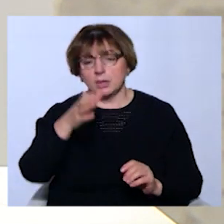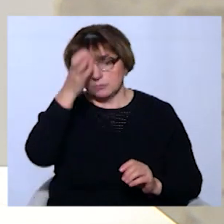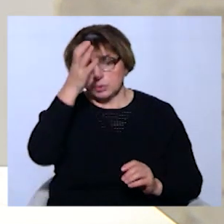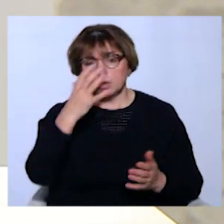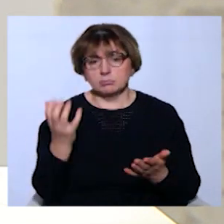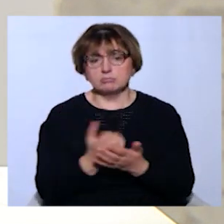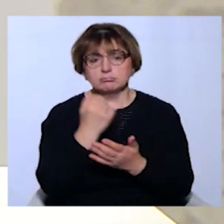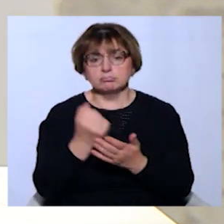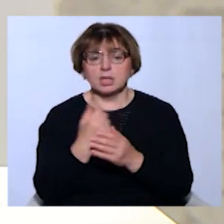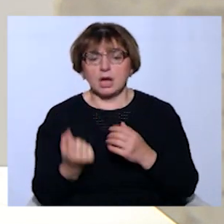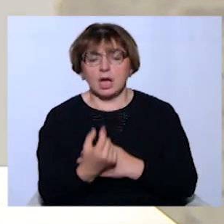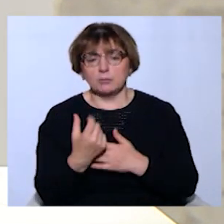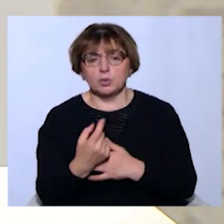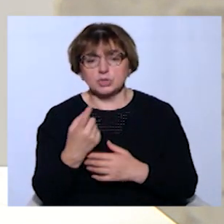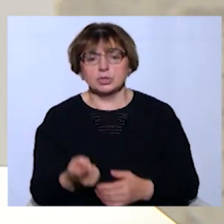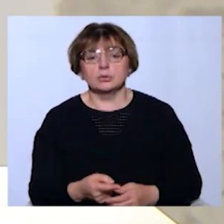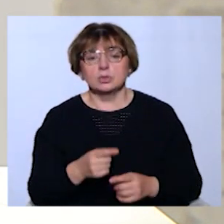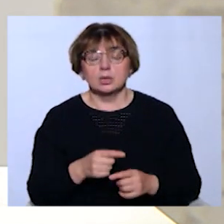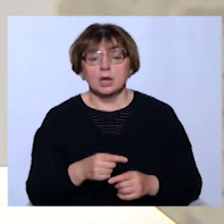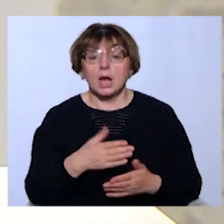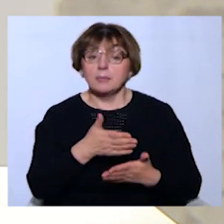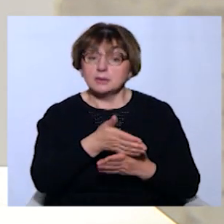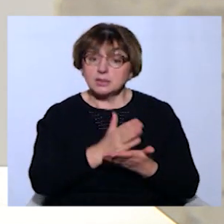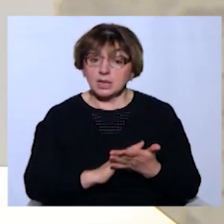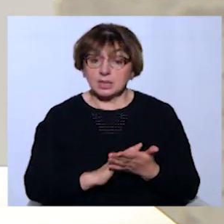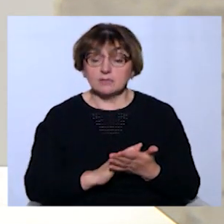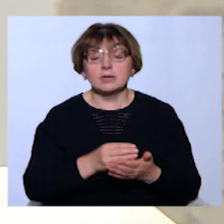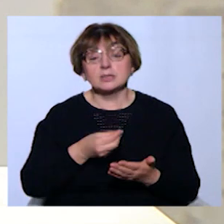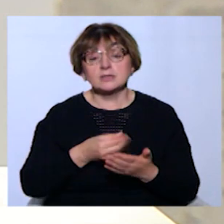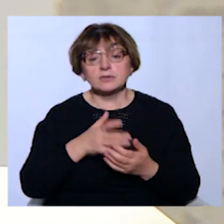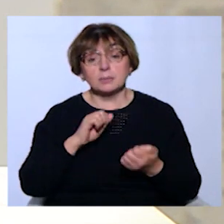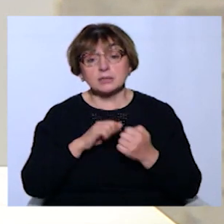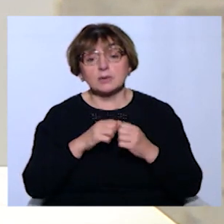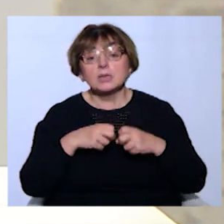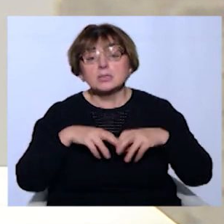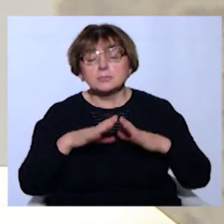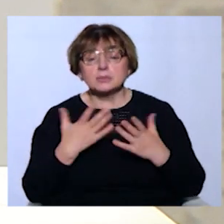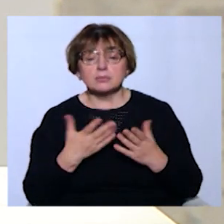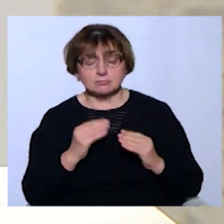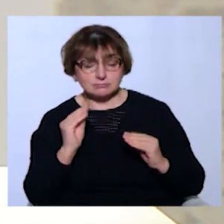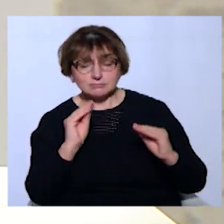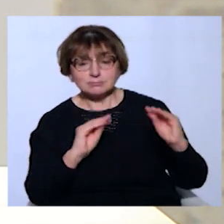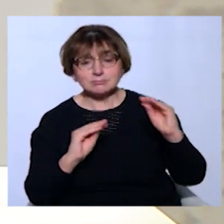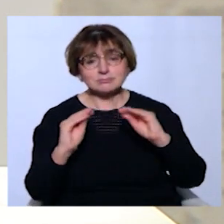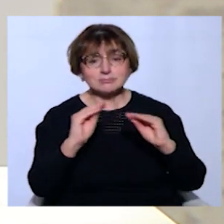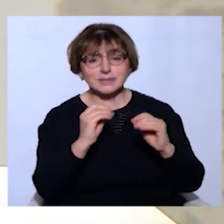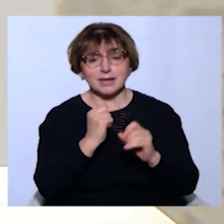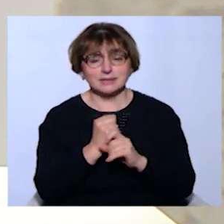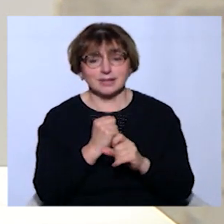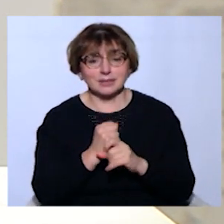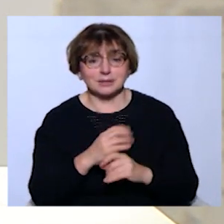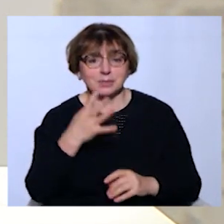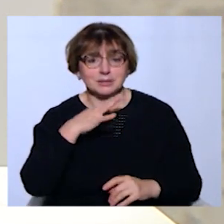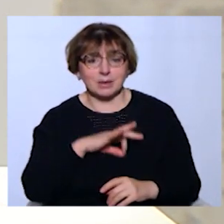მეცნიერებმა. ამ ნახევრად ძვირფასქვებსაც იყენებენ რაღაცა დეკორატიული ნაკეთობების